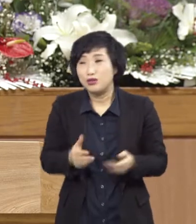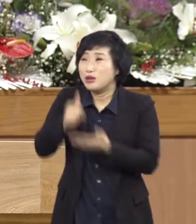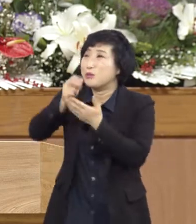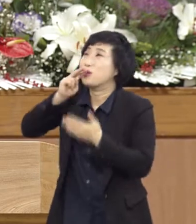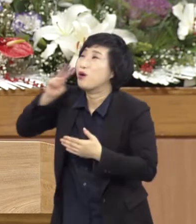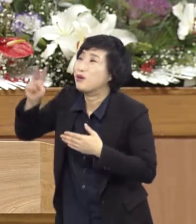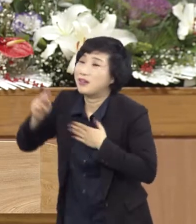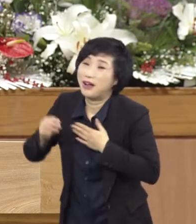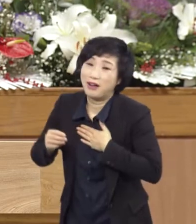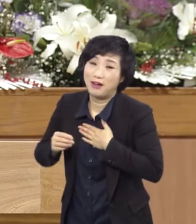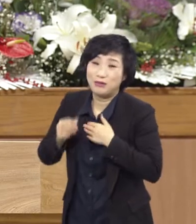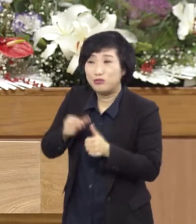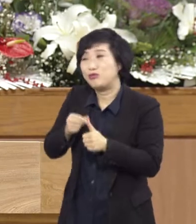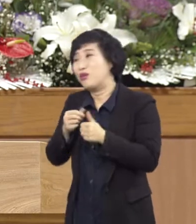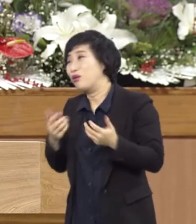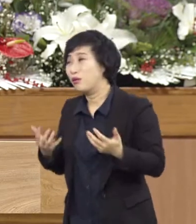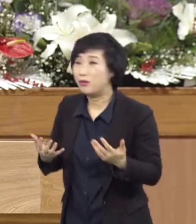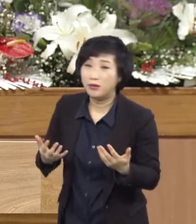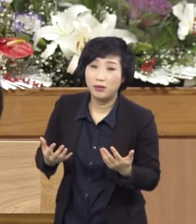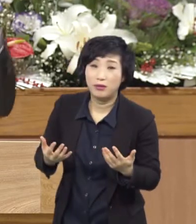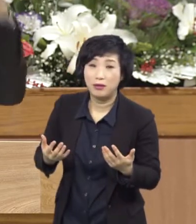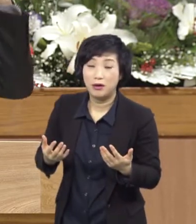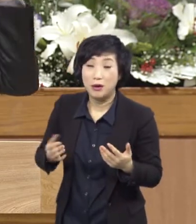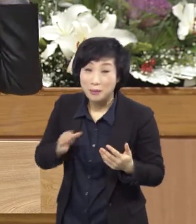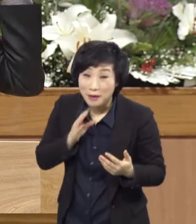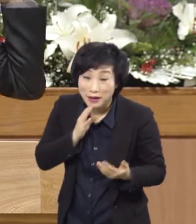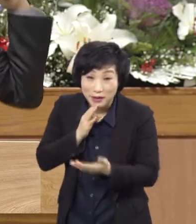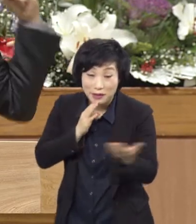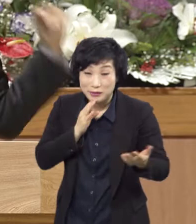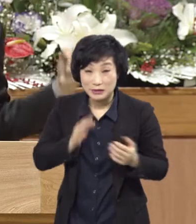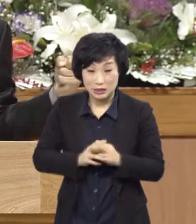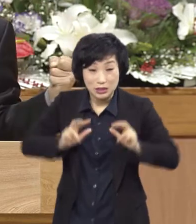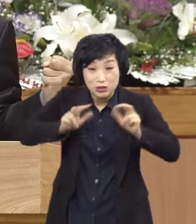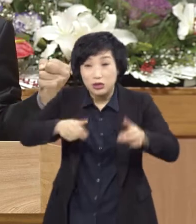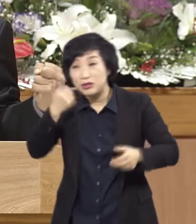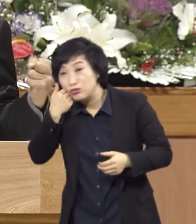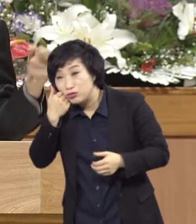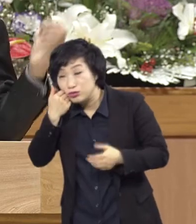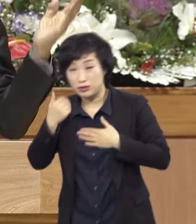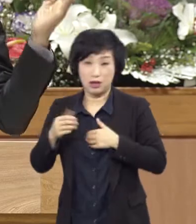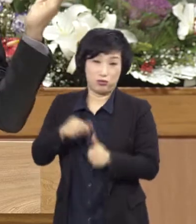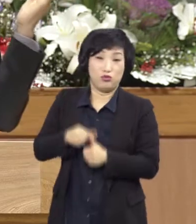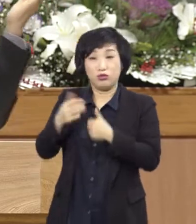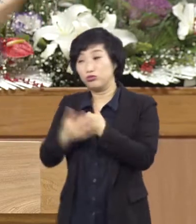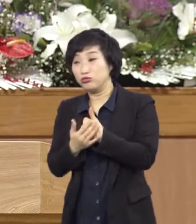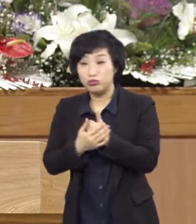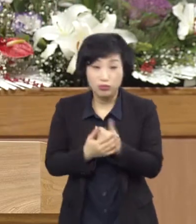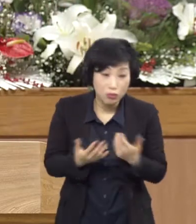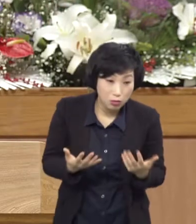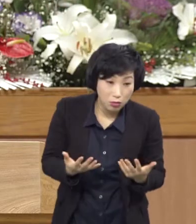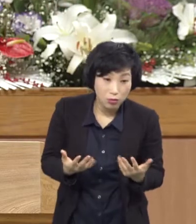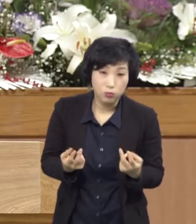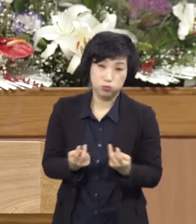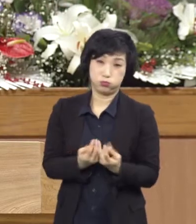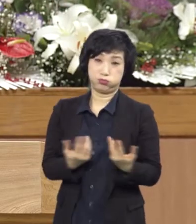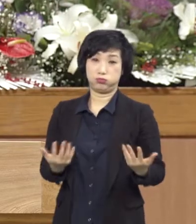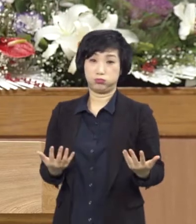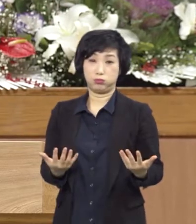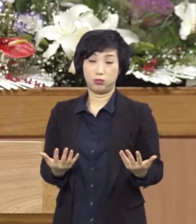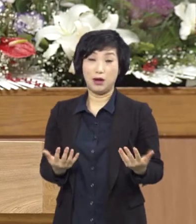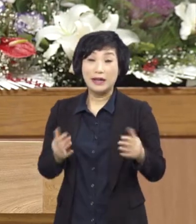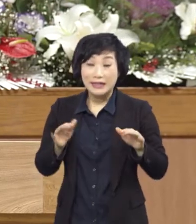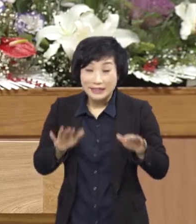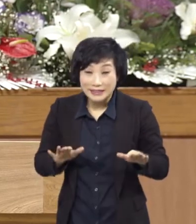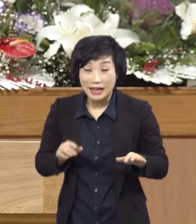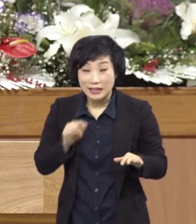나를 살려줄 자가 있습니까? 이 지구상에 살려줄 자가 있습니까? 아무도 없지요.